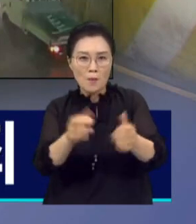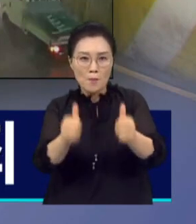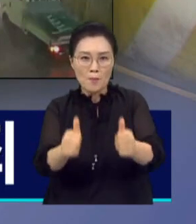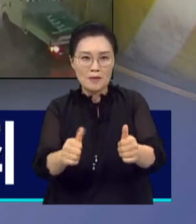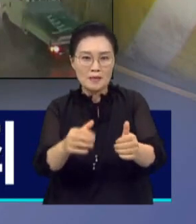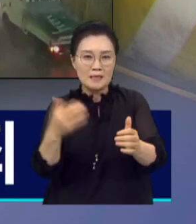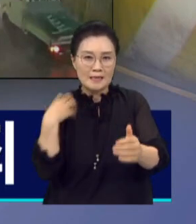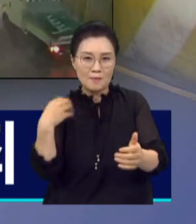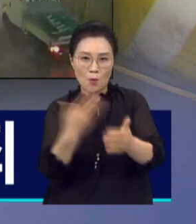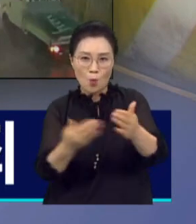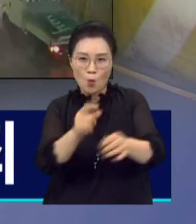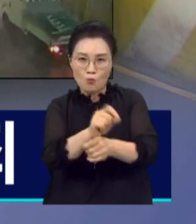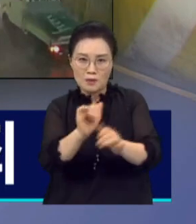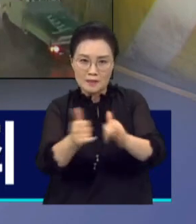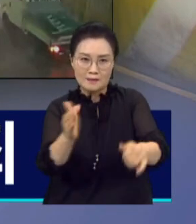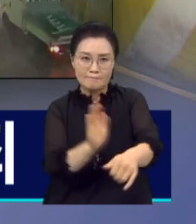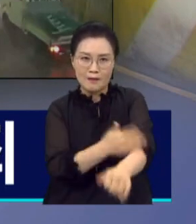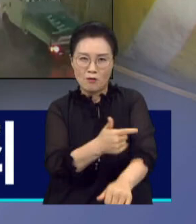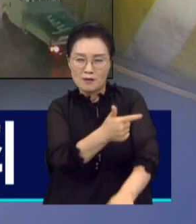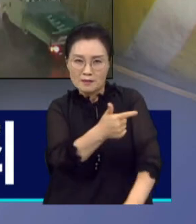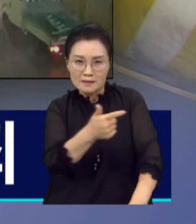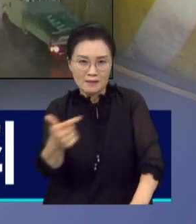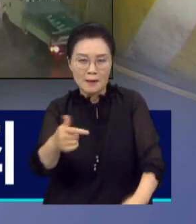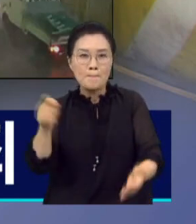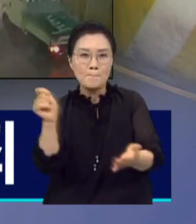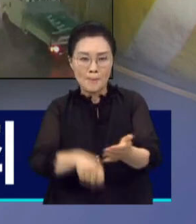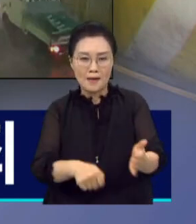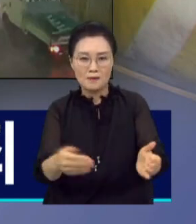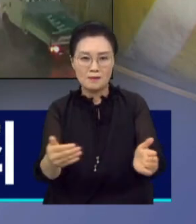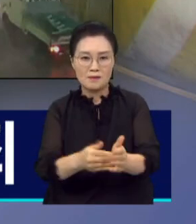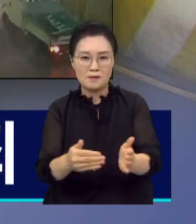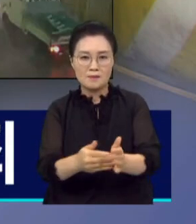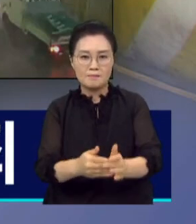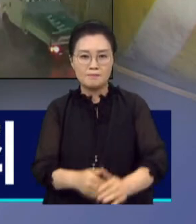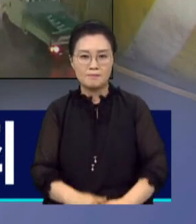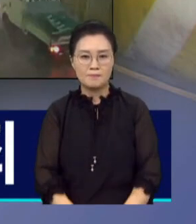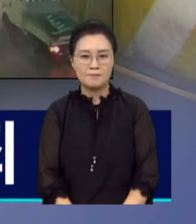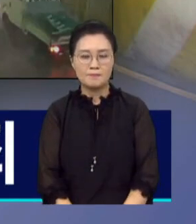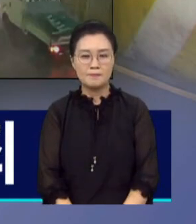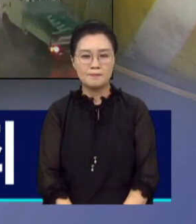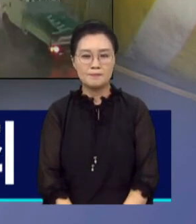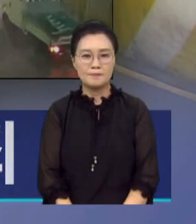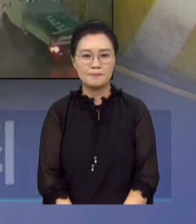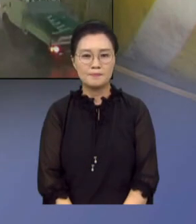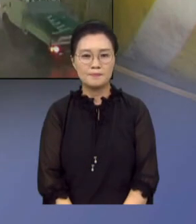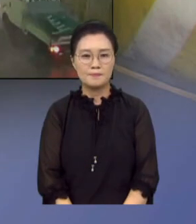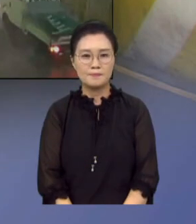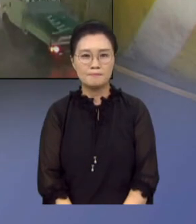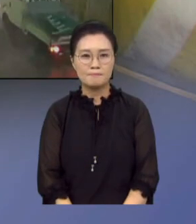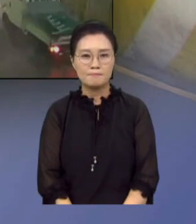담당 공무원들의 사고 책임이 크다 는 판결을 내렸습니다 강소라 기자가 보도합니다